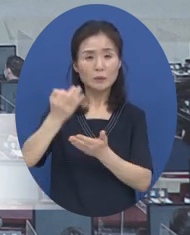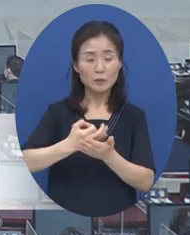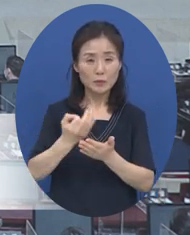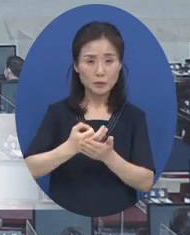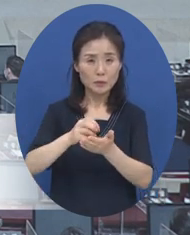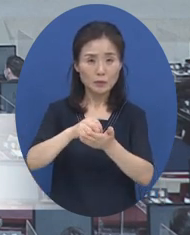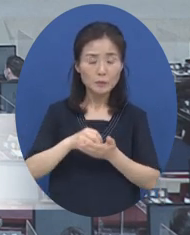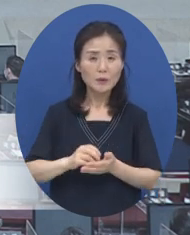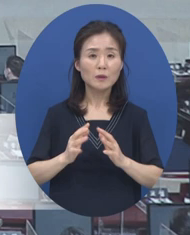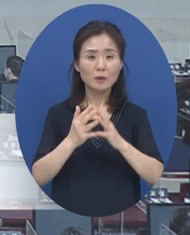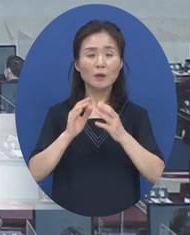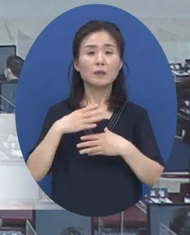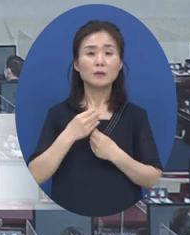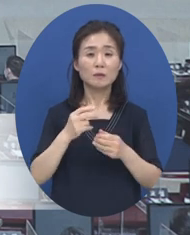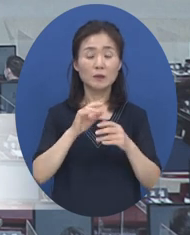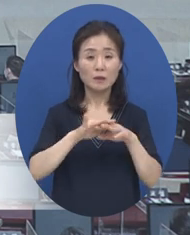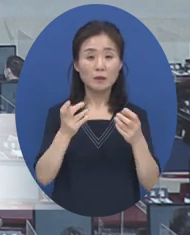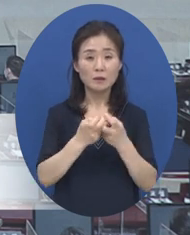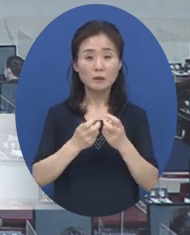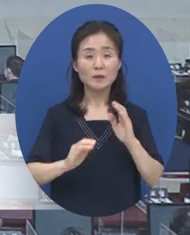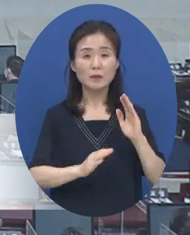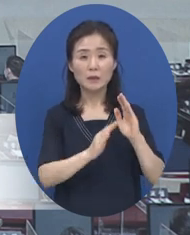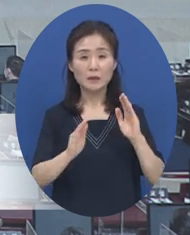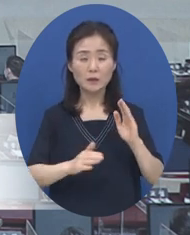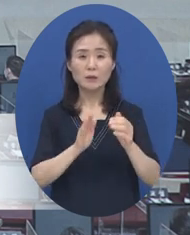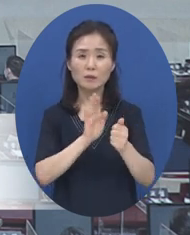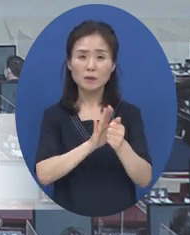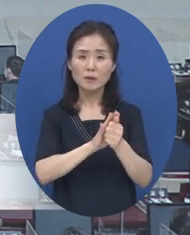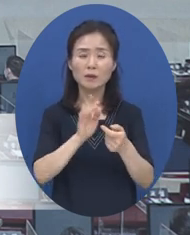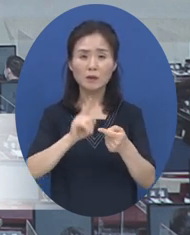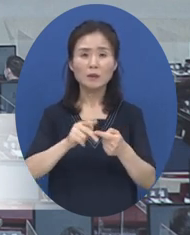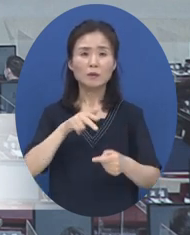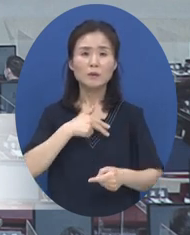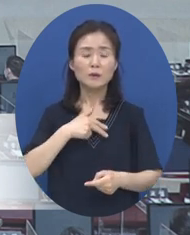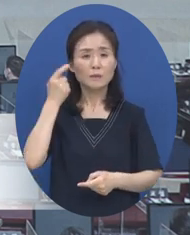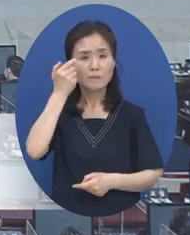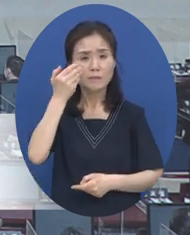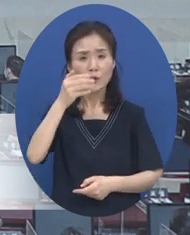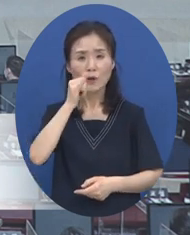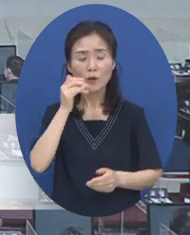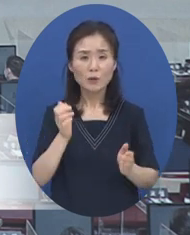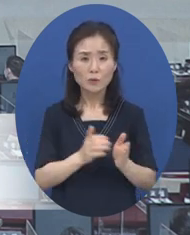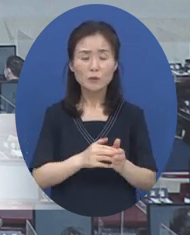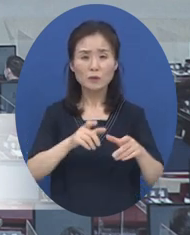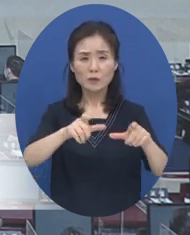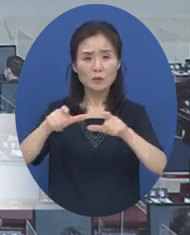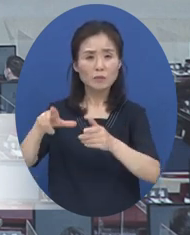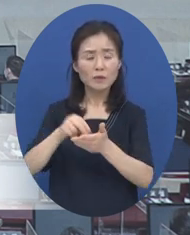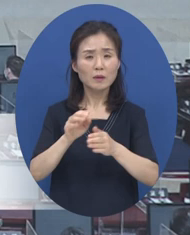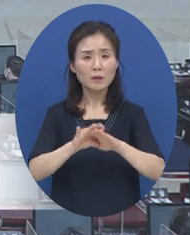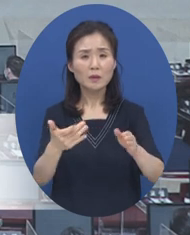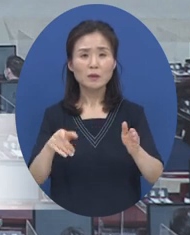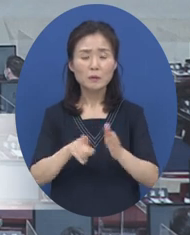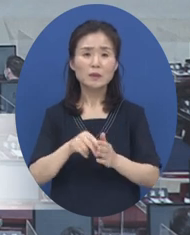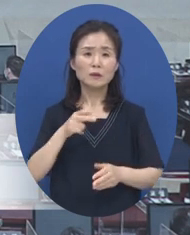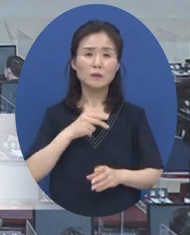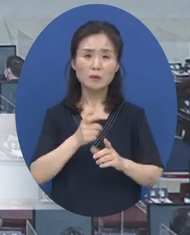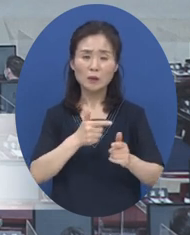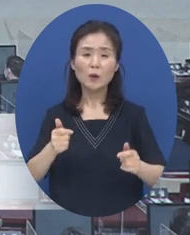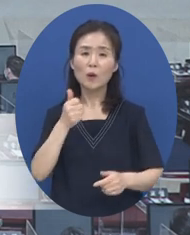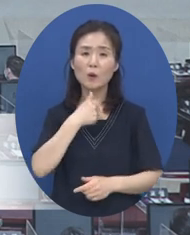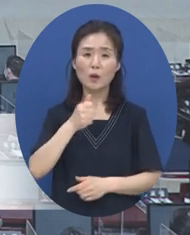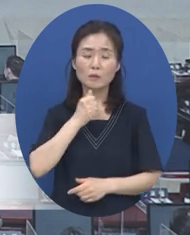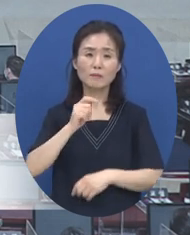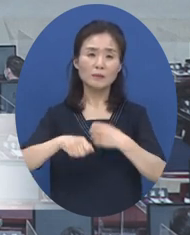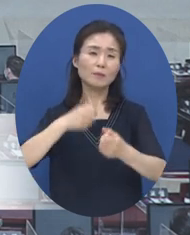현장 안전대책, 가족 지원 정책 등에 대한 의원들의 도정 질의가 이어졌고, 지역 현안들을 해결하기 위한 의원들의 5분